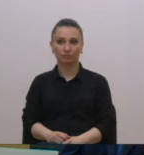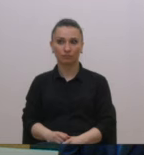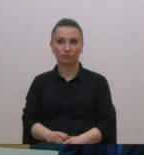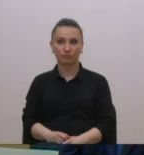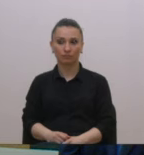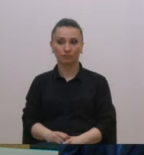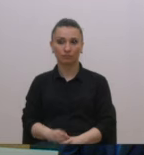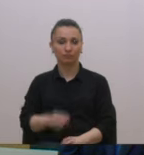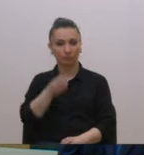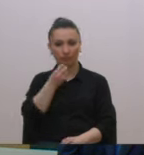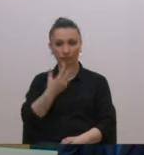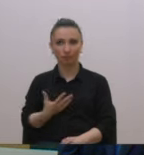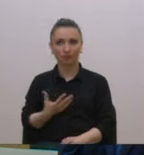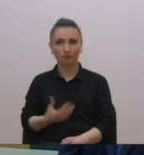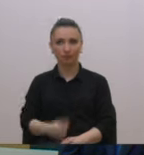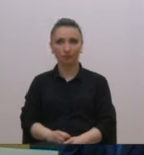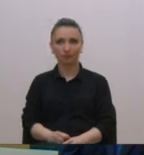არიც